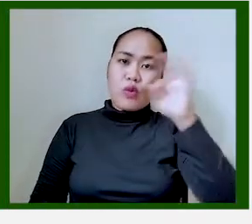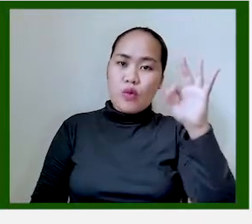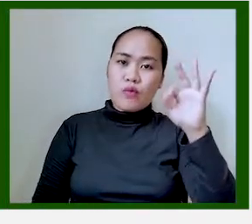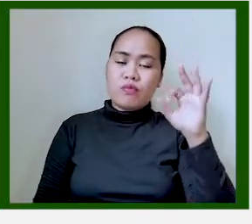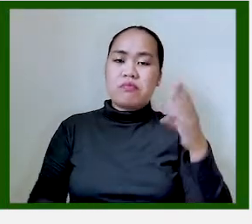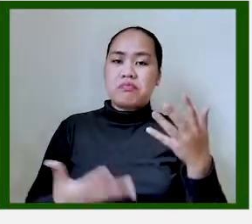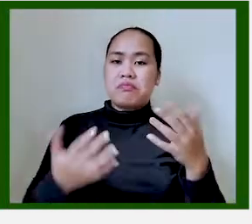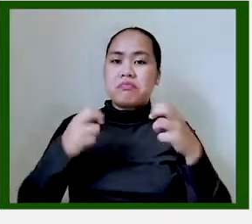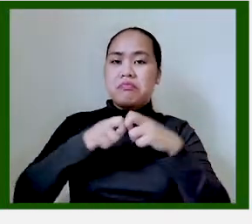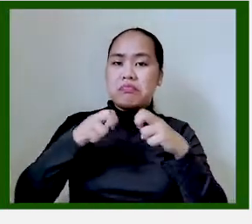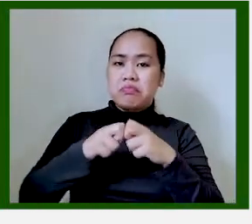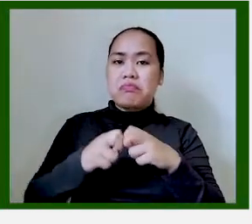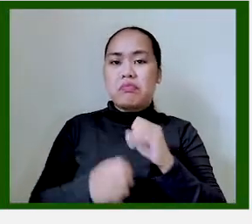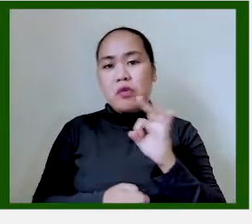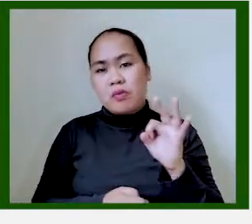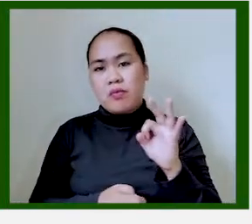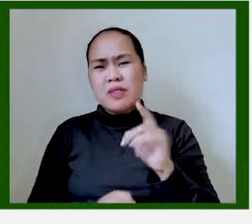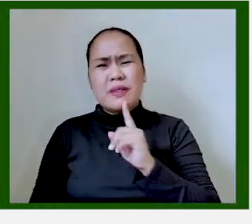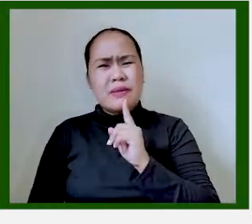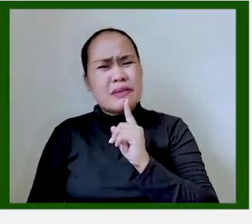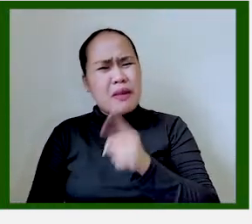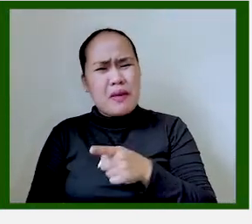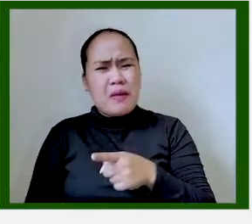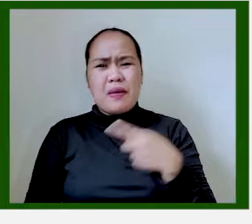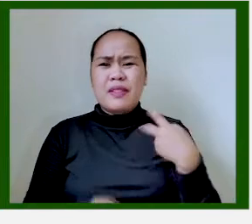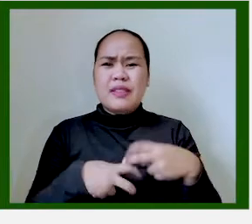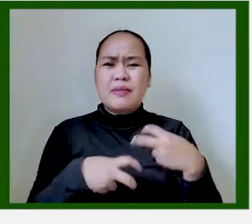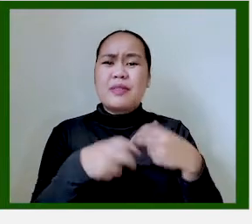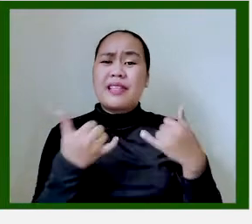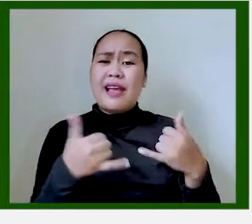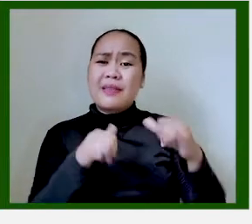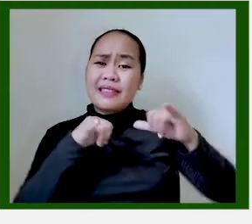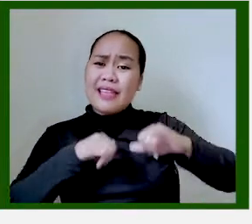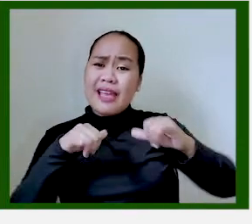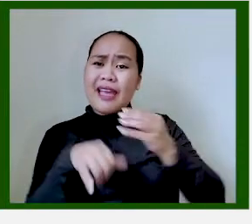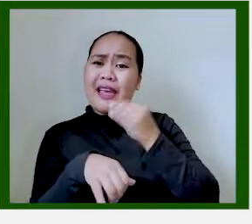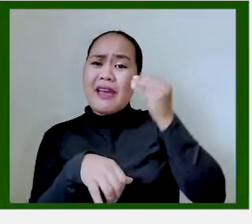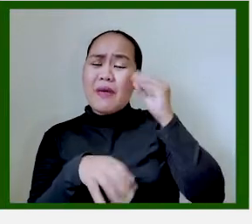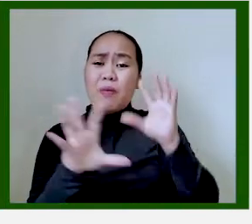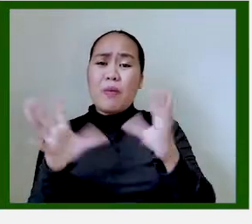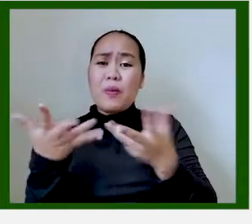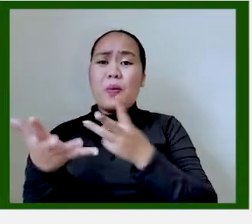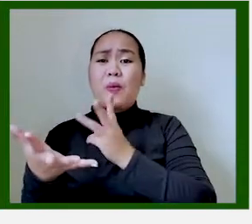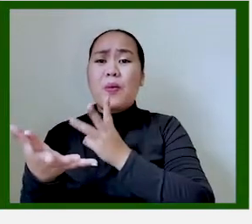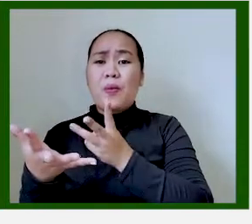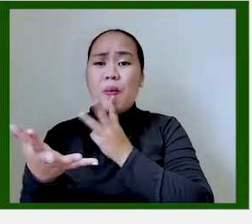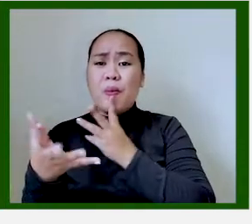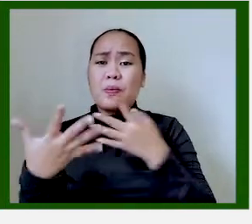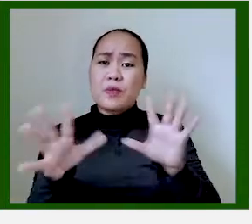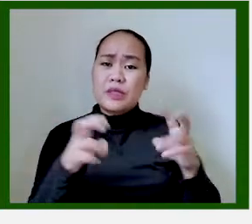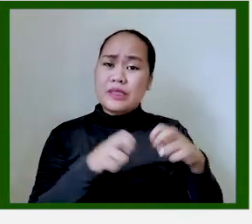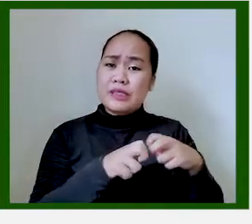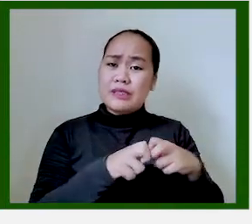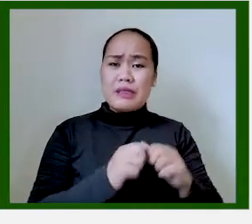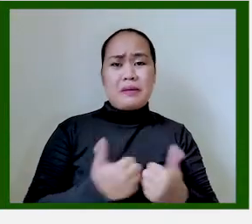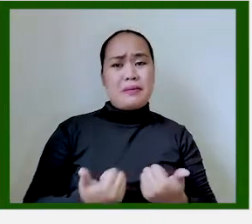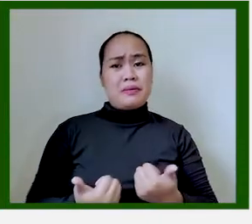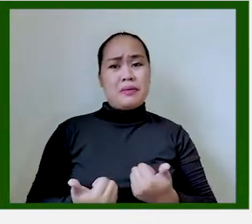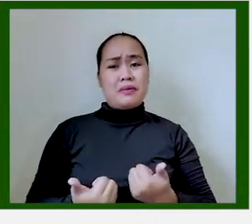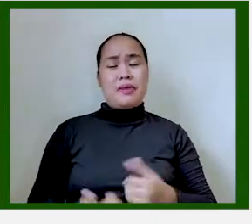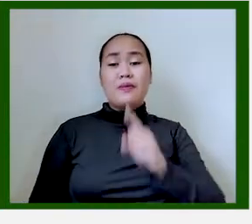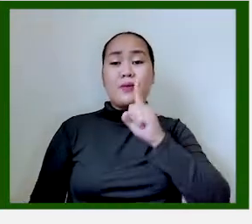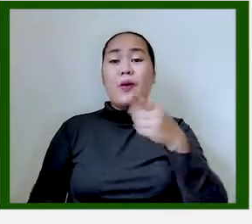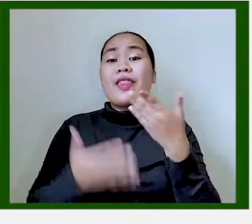buhay. Hirap rin kasi niyan, stay home, no. Tapos wala tayong kuryente at tubig, no. So at least no, aming pagpapasalamat no,